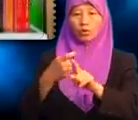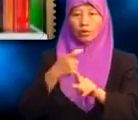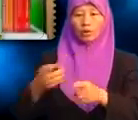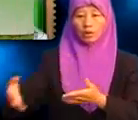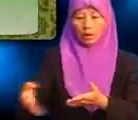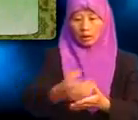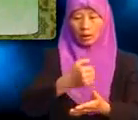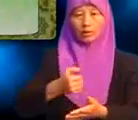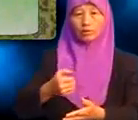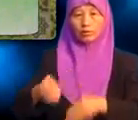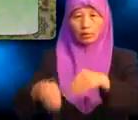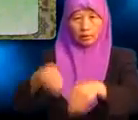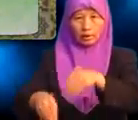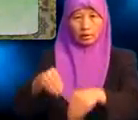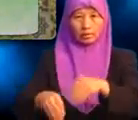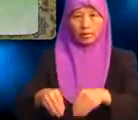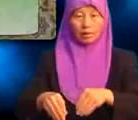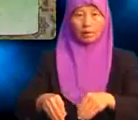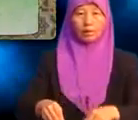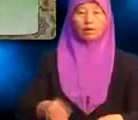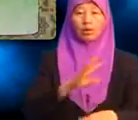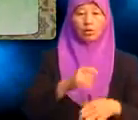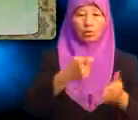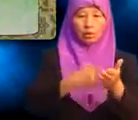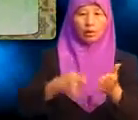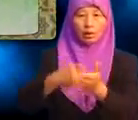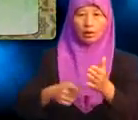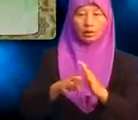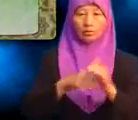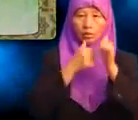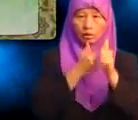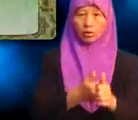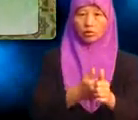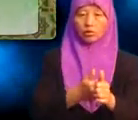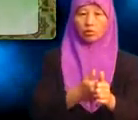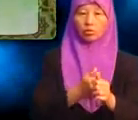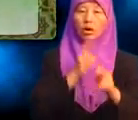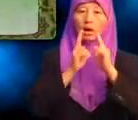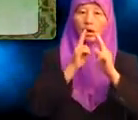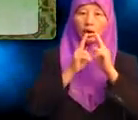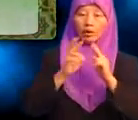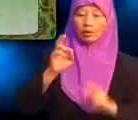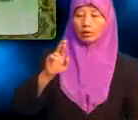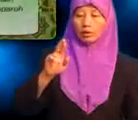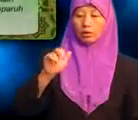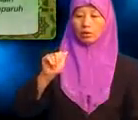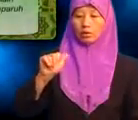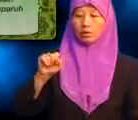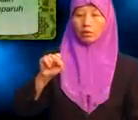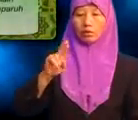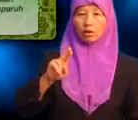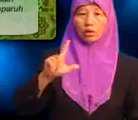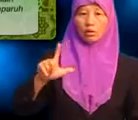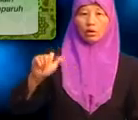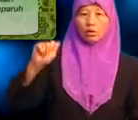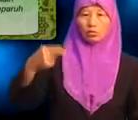tanaman. Kadar zakat ini adalah berasaskan sabda Rasulullah SAW yang